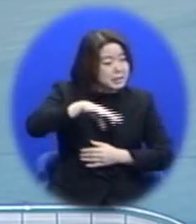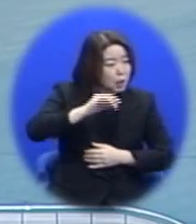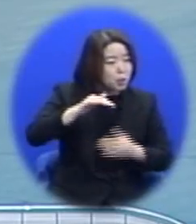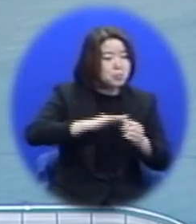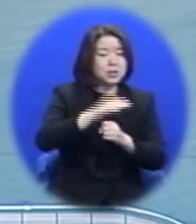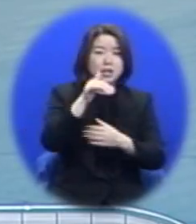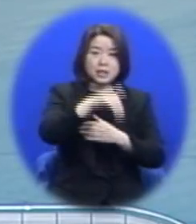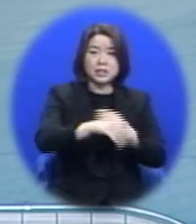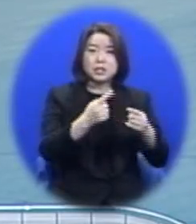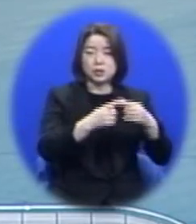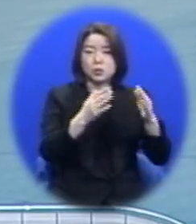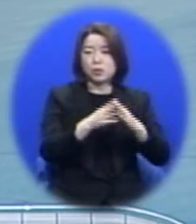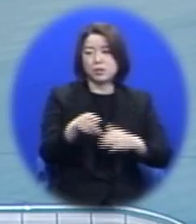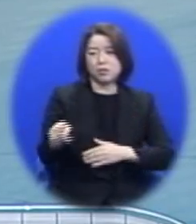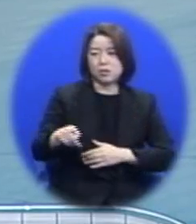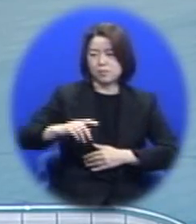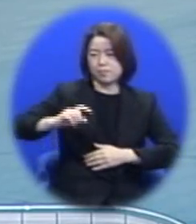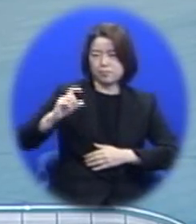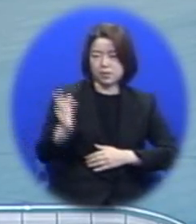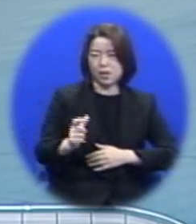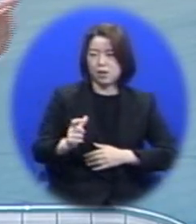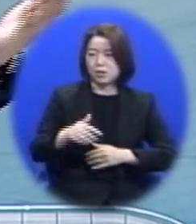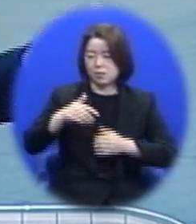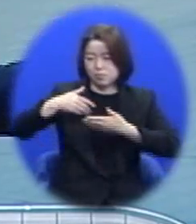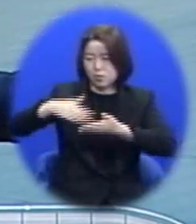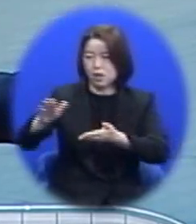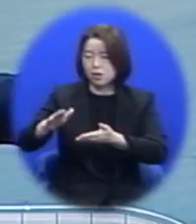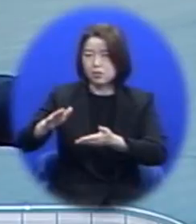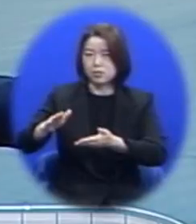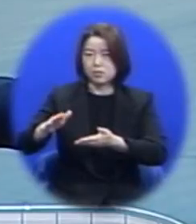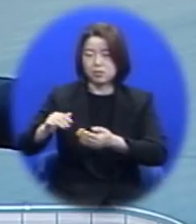니골라당을 제거했습니다. 그래서